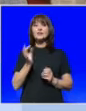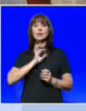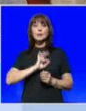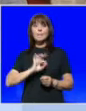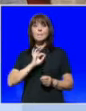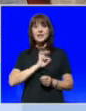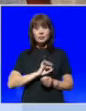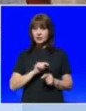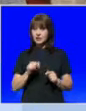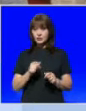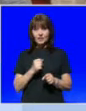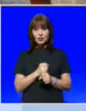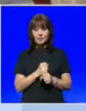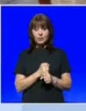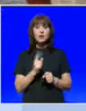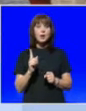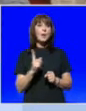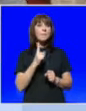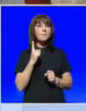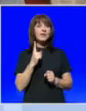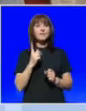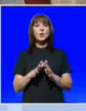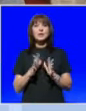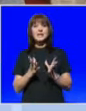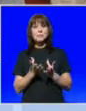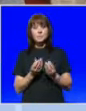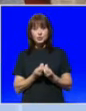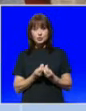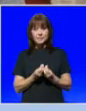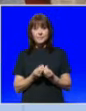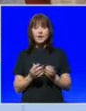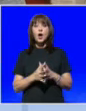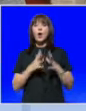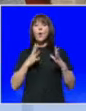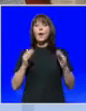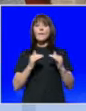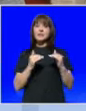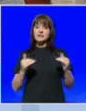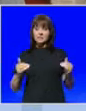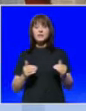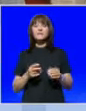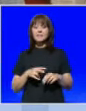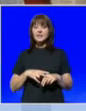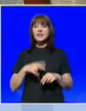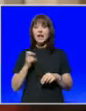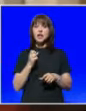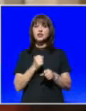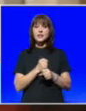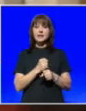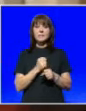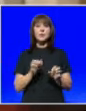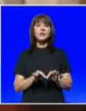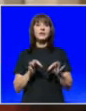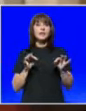вас? Сега първо така да започнем малко отзад напред. Според мен в голяма степен ще сработят. Това са